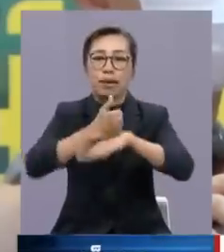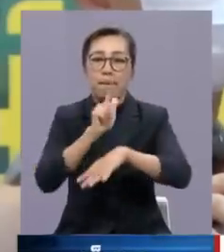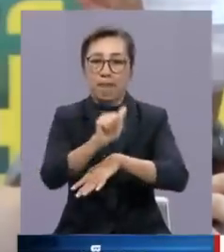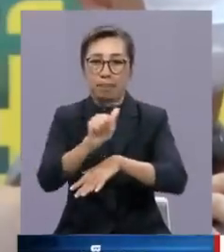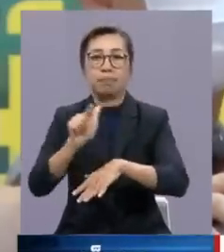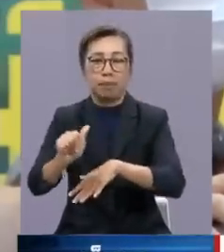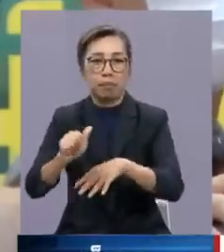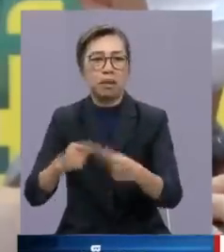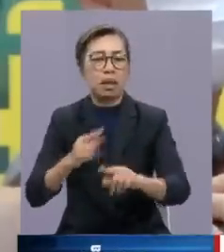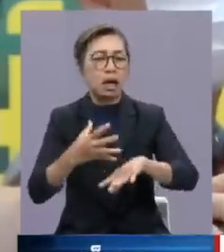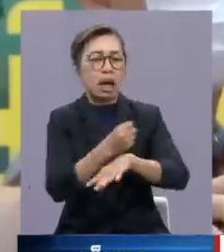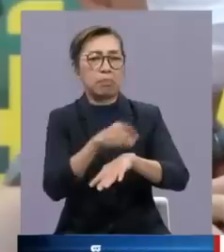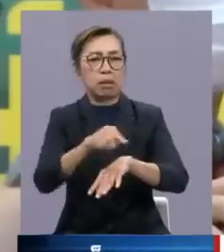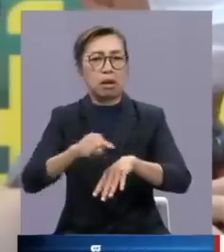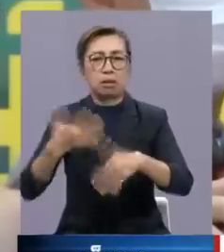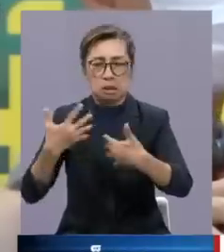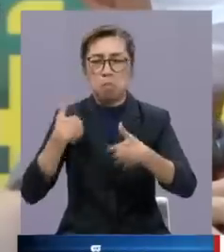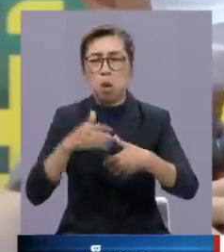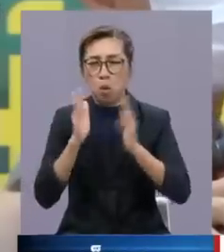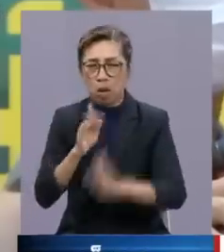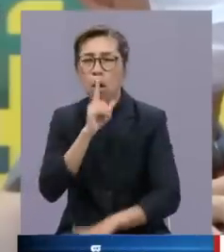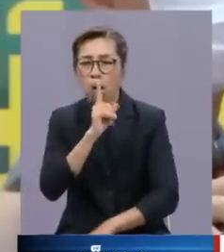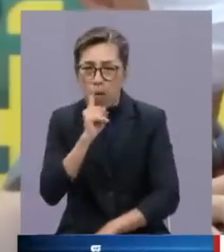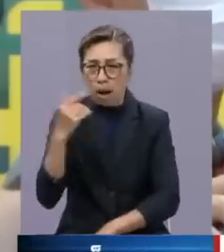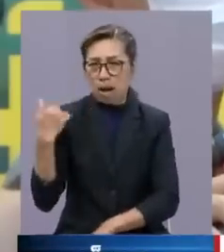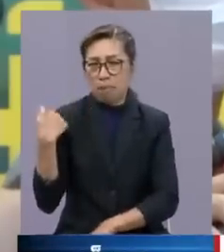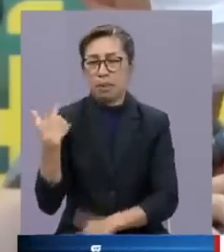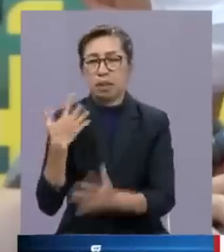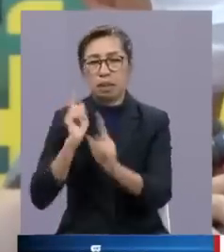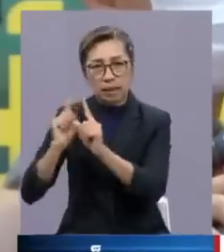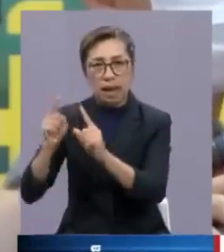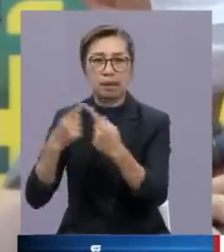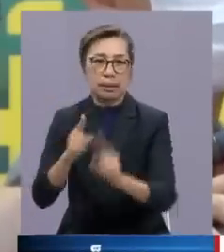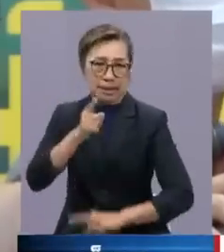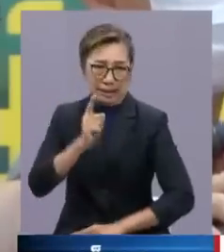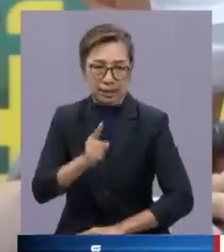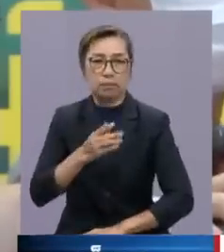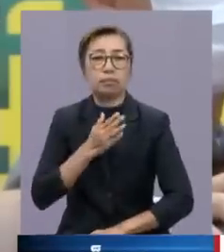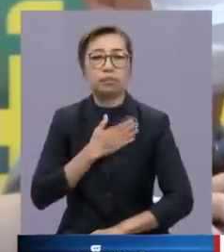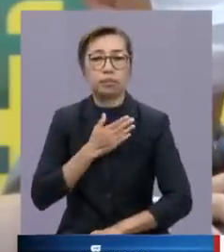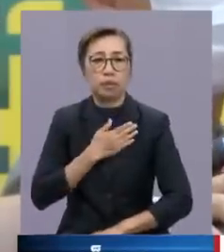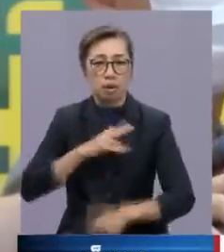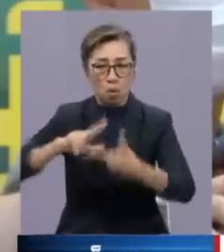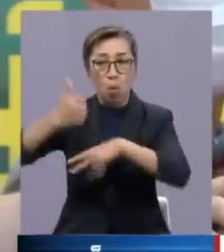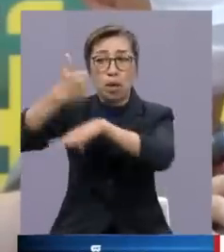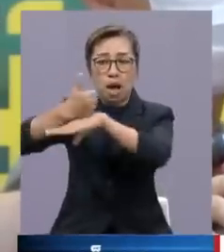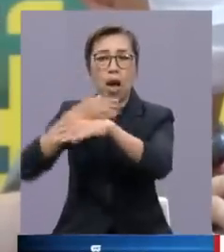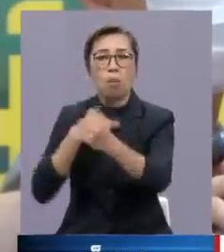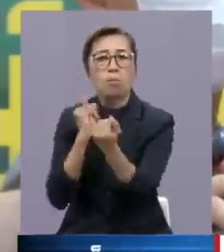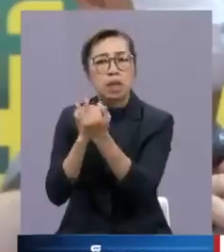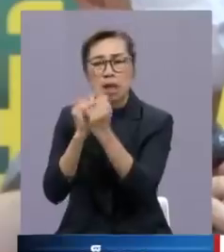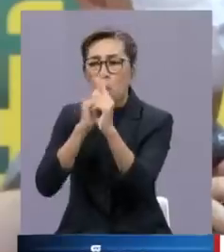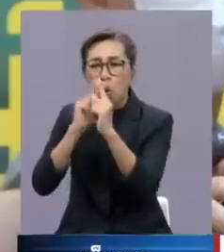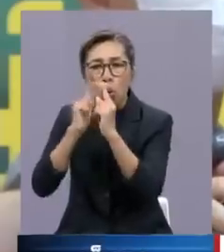การเมืองเป็นที่วิพากษ์วิจารณ์ของหลายฝ่ายหลายทิศทางแต่ข้อเท็จจริงในฐานะที่ผมใกล้ชิดกับหัวหน้าพรรคและคุยกันทุก